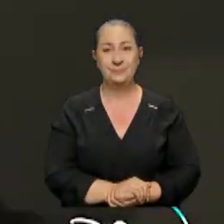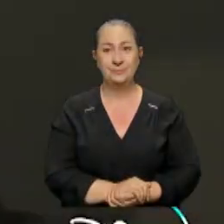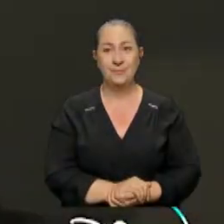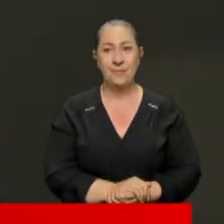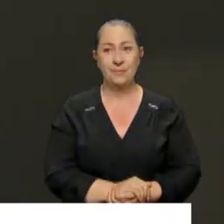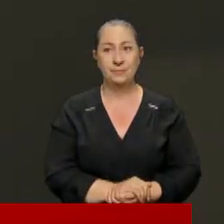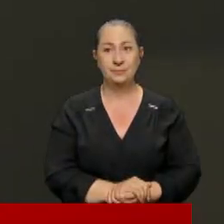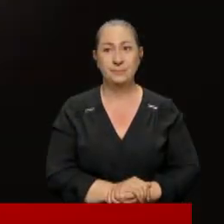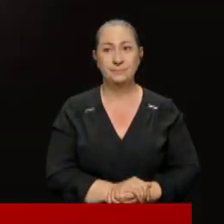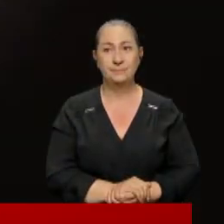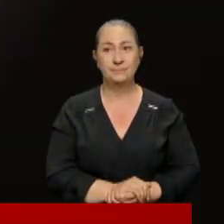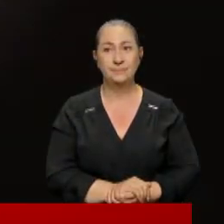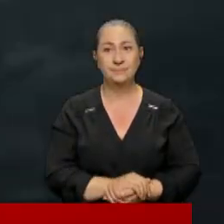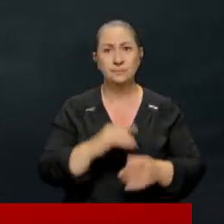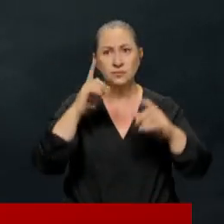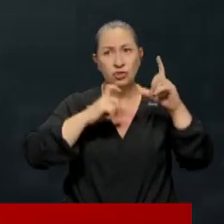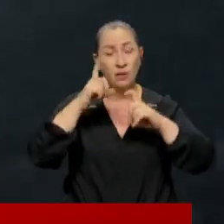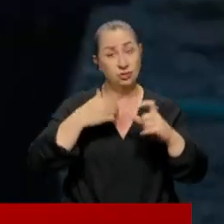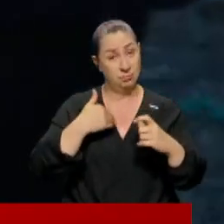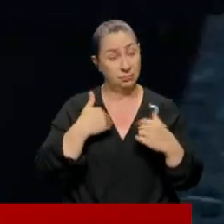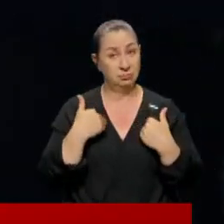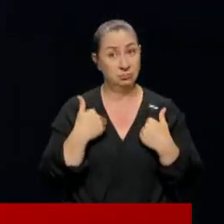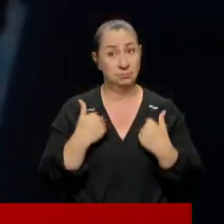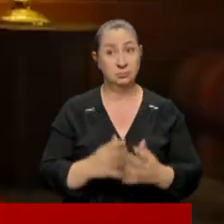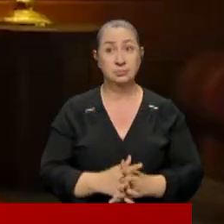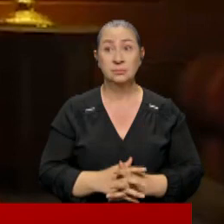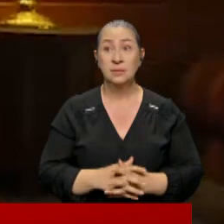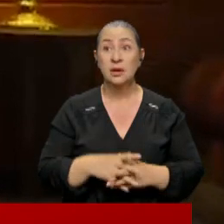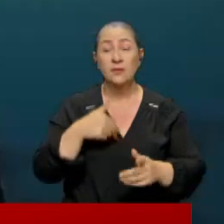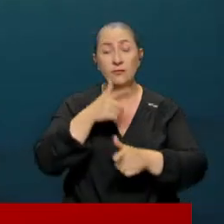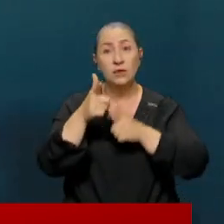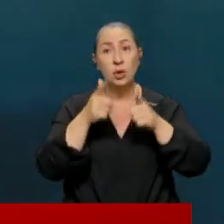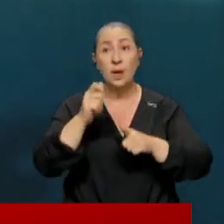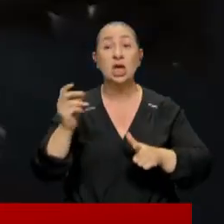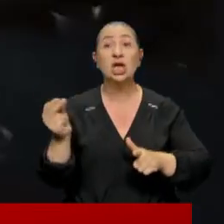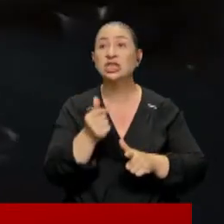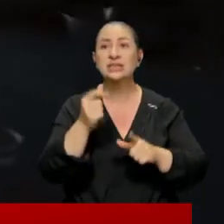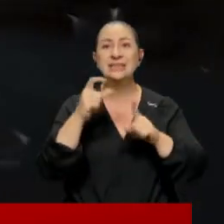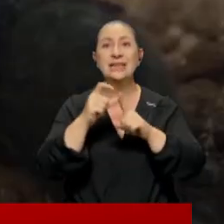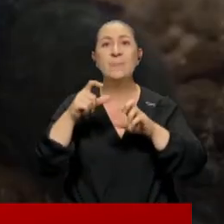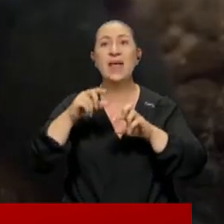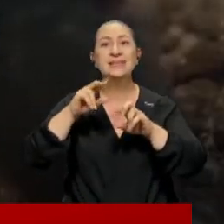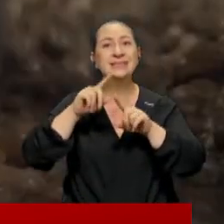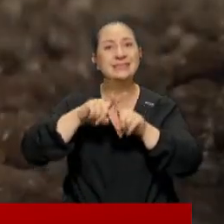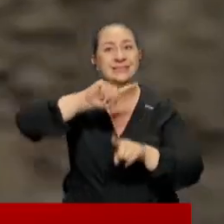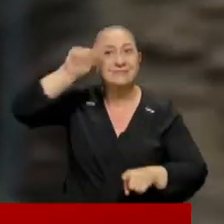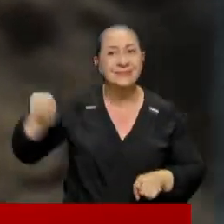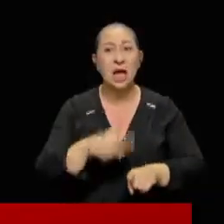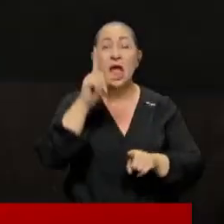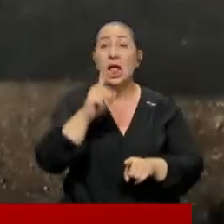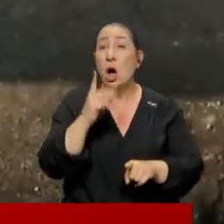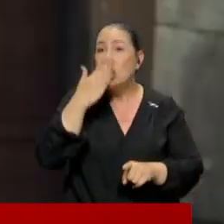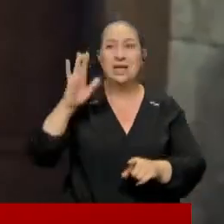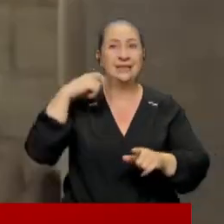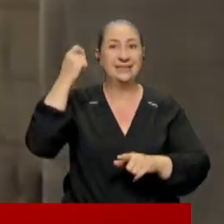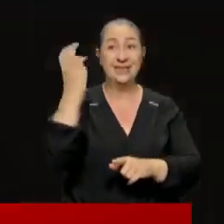Ya senin görevin ne ya? Fotoğrafçıyım ben. Video çekiyorum. Kaçış Disney Plus'ın ilk yerli orijinal